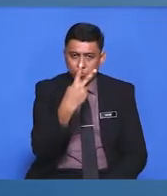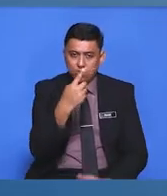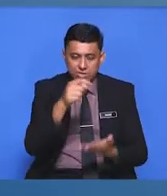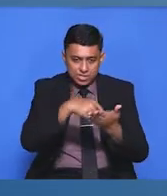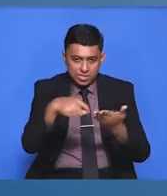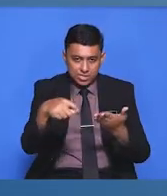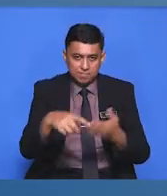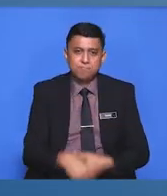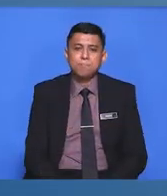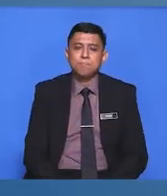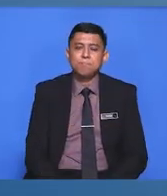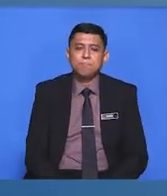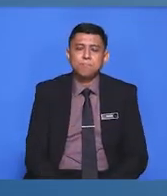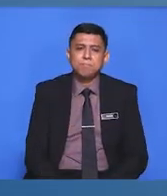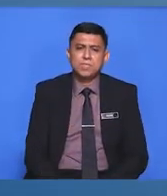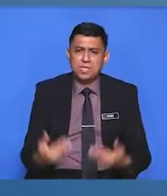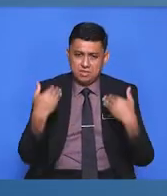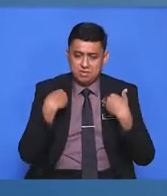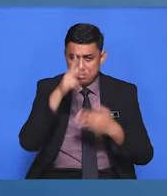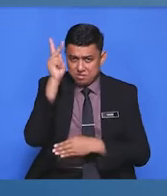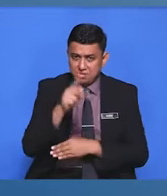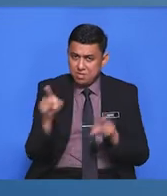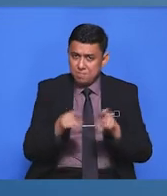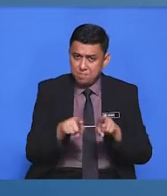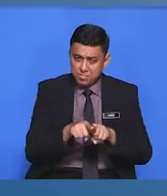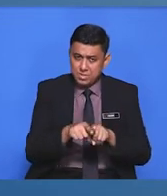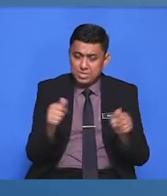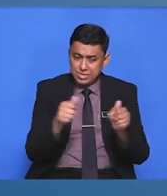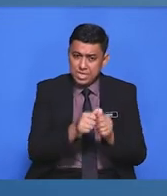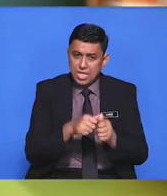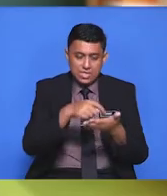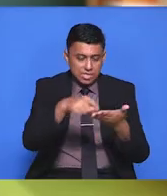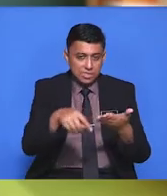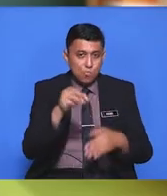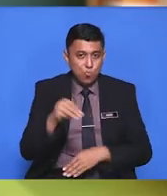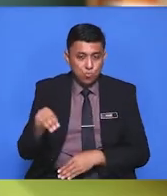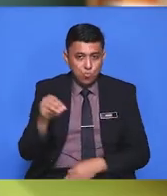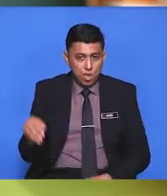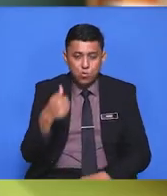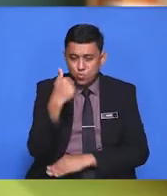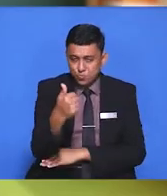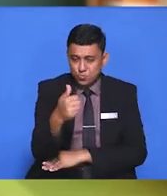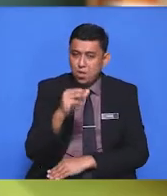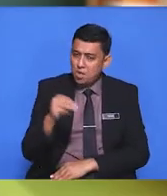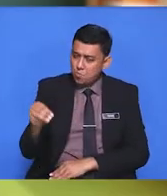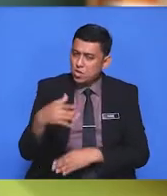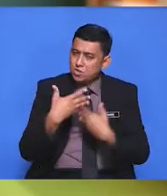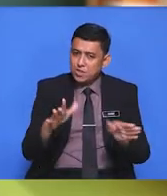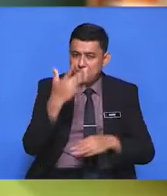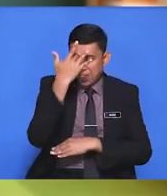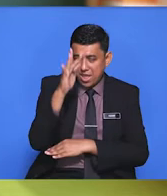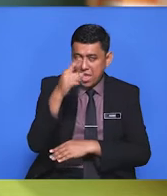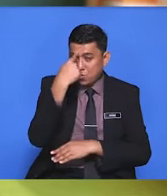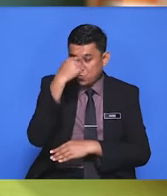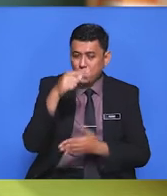catatannya. Adakah sama dengan catatan murid-murid? Bagus. Murid sudah pandai